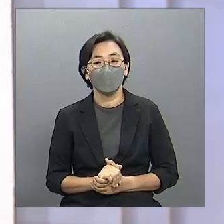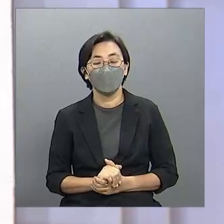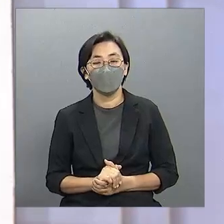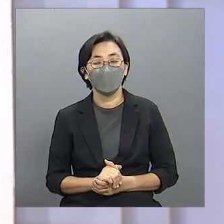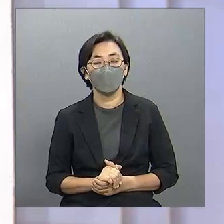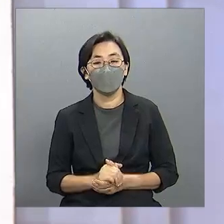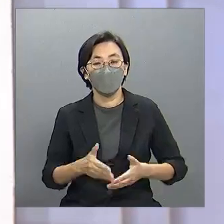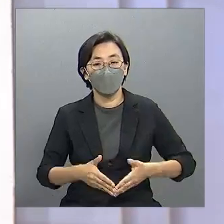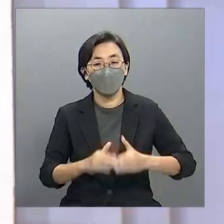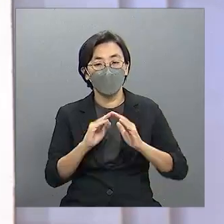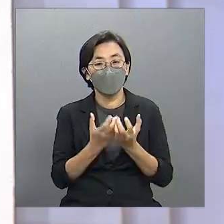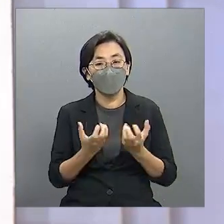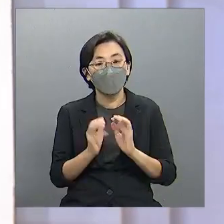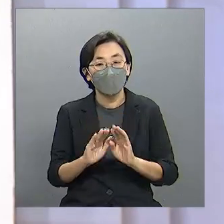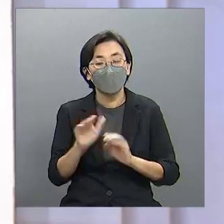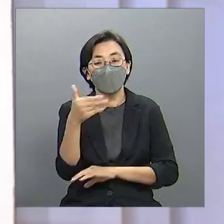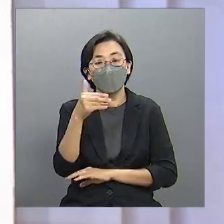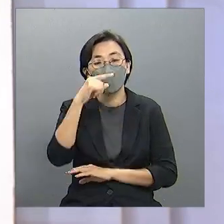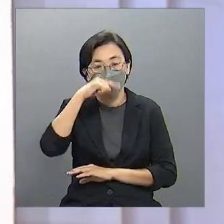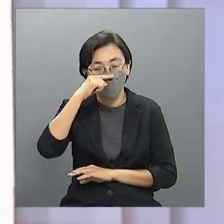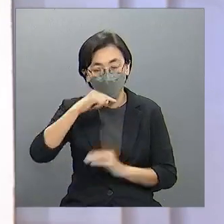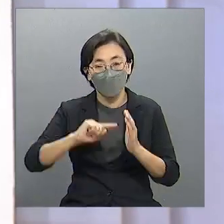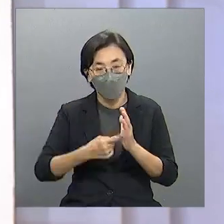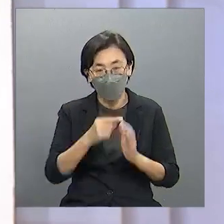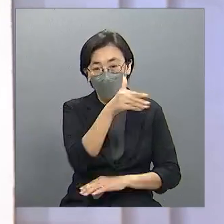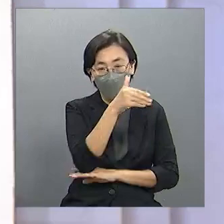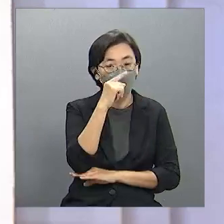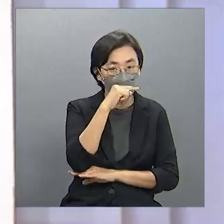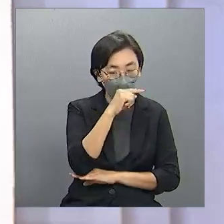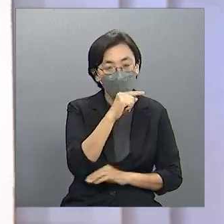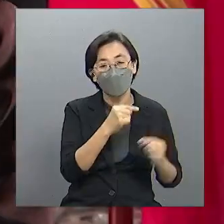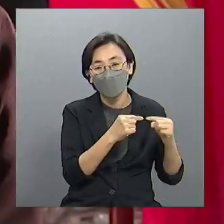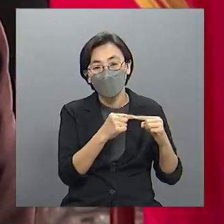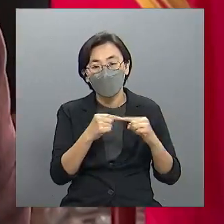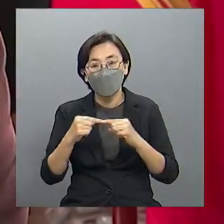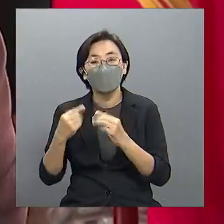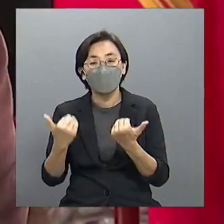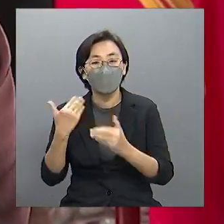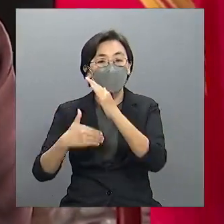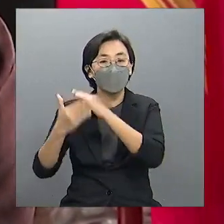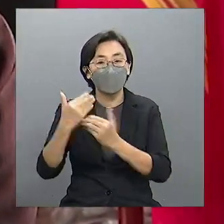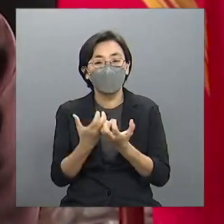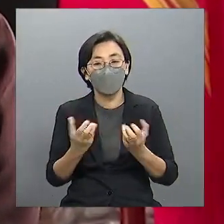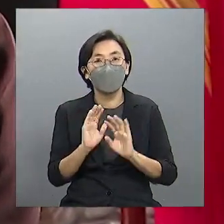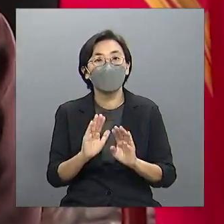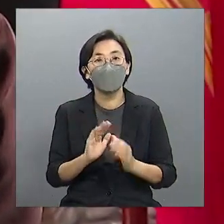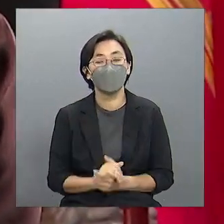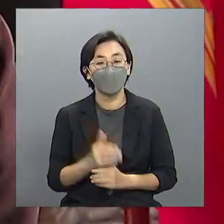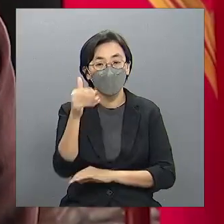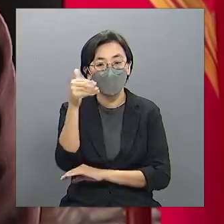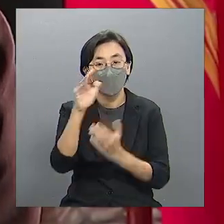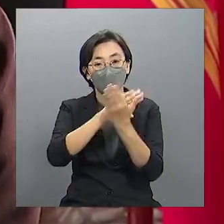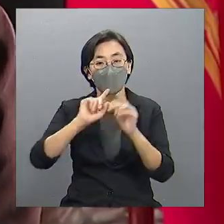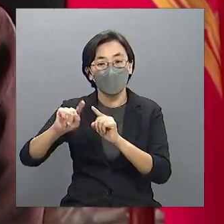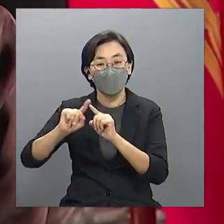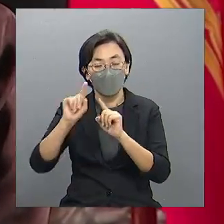ฑ์ธงชาติไทยตั้งแต่จุดเริ่มต้นของการใช้ธงชนิดนี้ครับ ธงชาติของทุกประเทศถือเป็นสัญลักษณ์สูงสุดของช